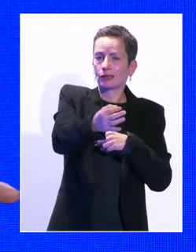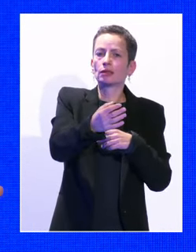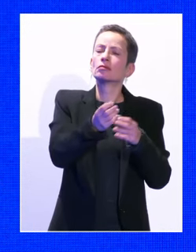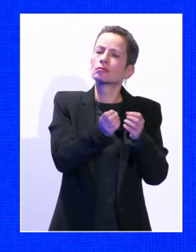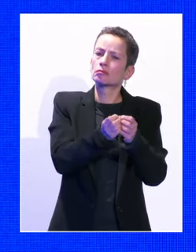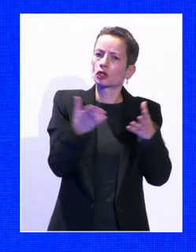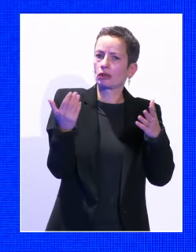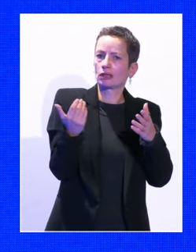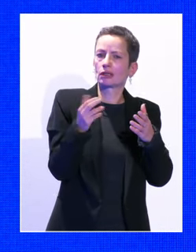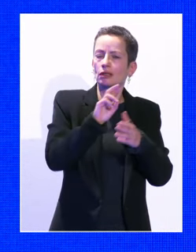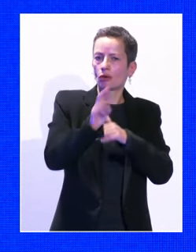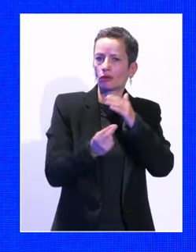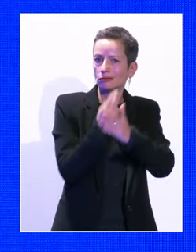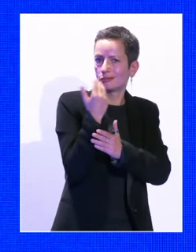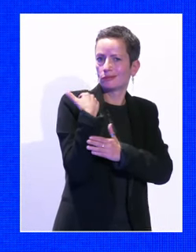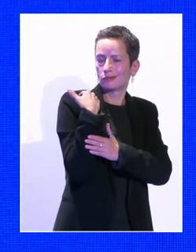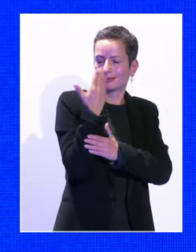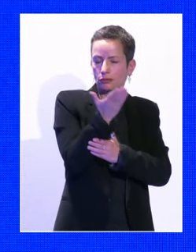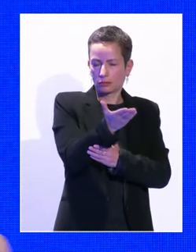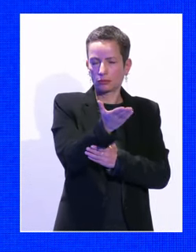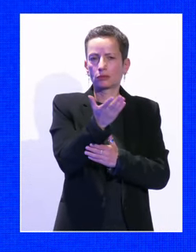majorité sortante,